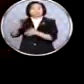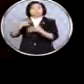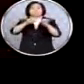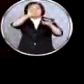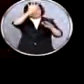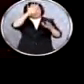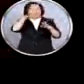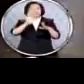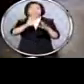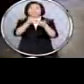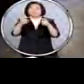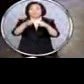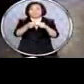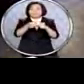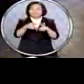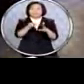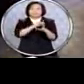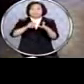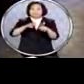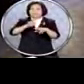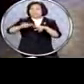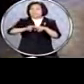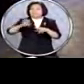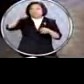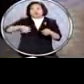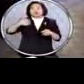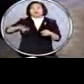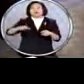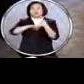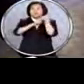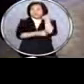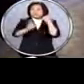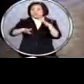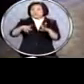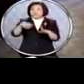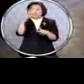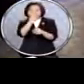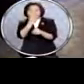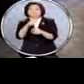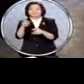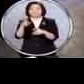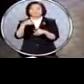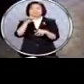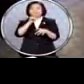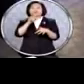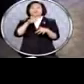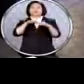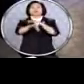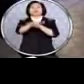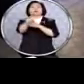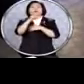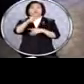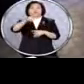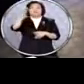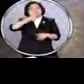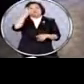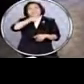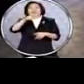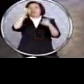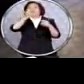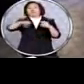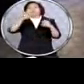的有些人，他没有刑事案件的定验，司法还在审判当中，你不能够就进行的说他们是犯罪